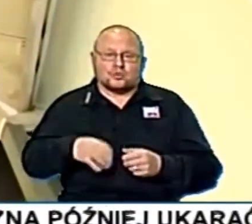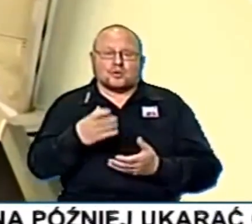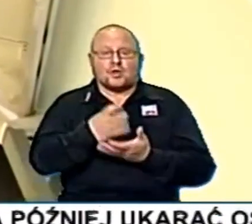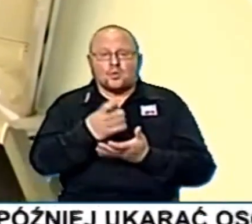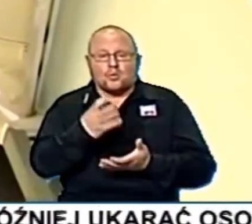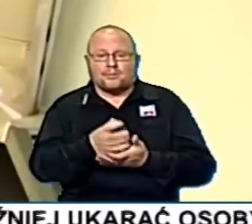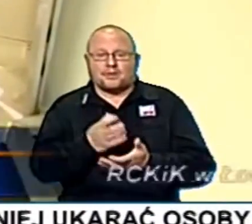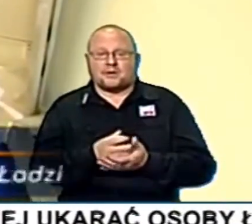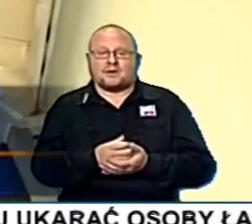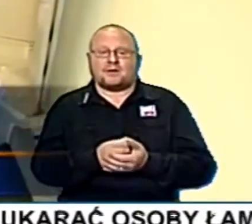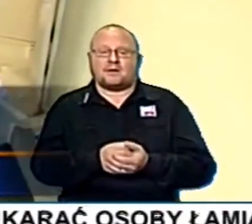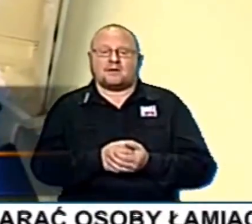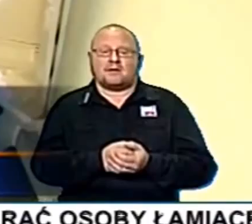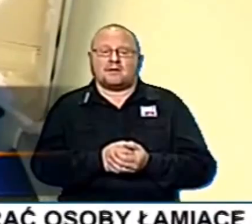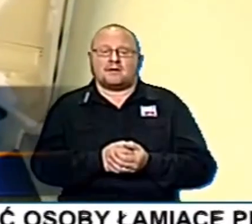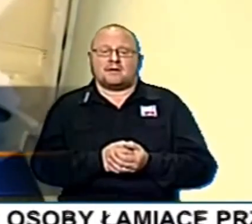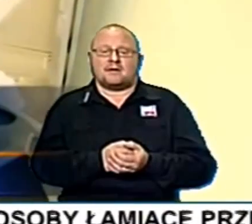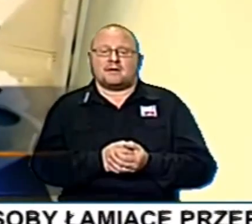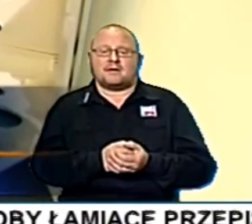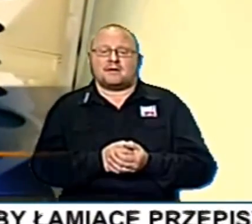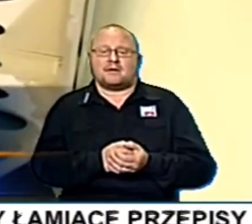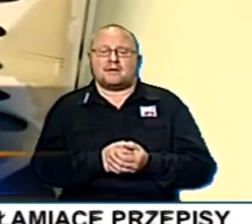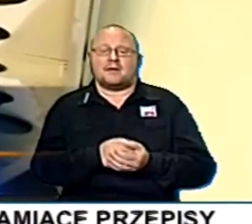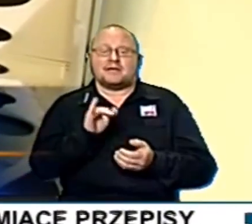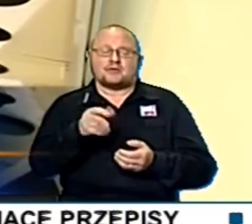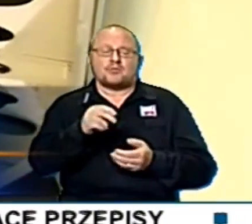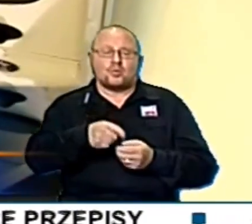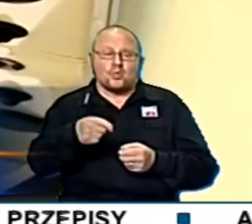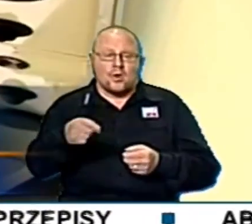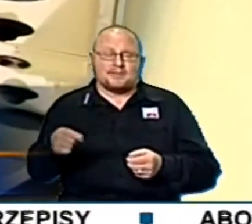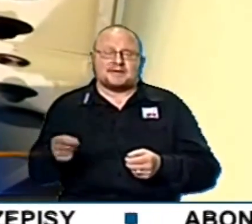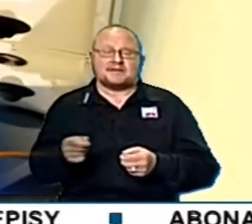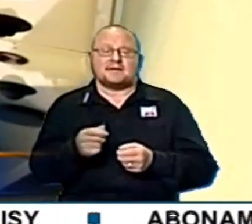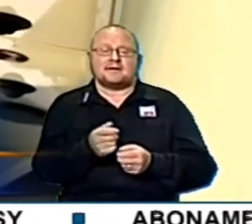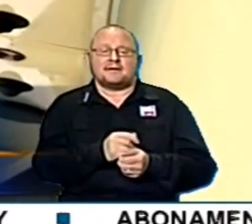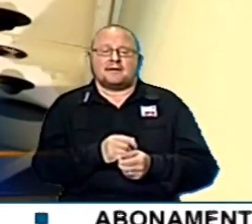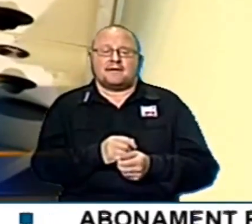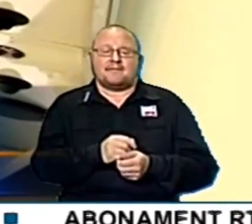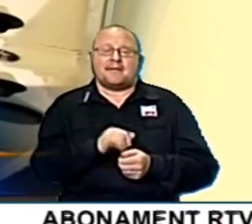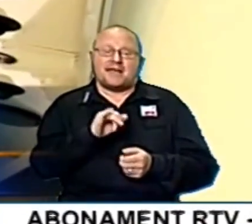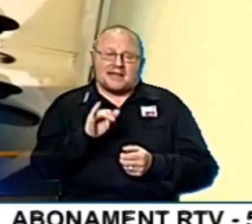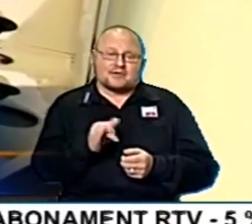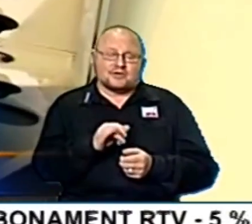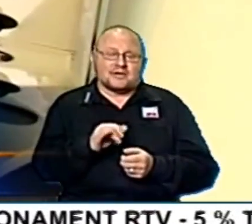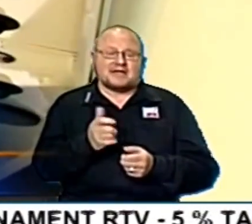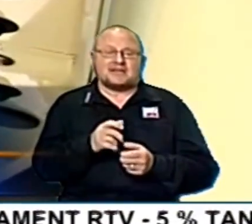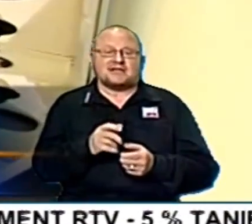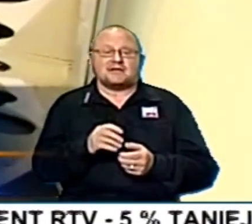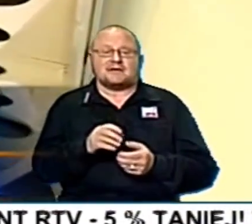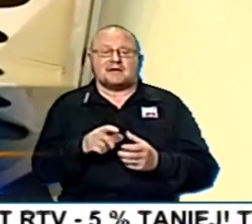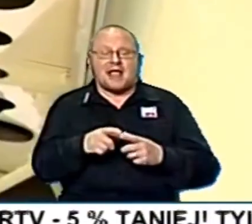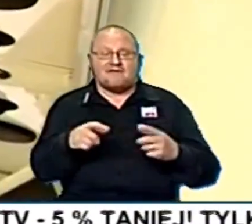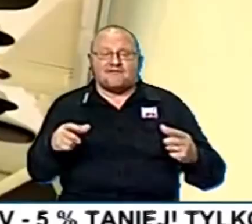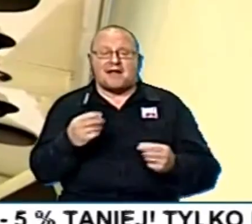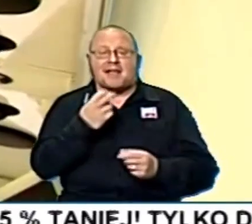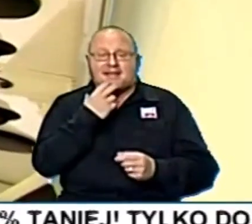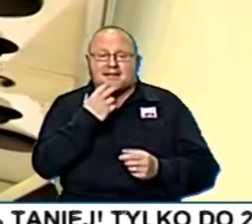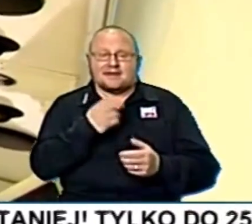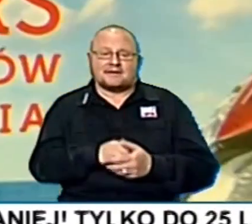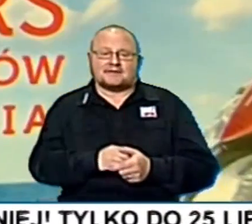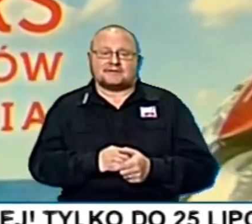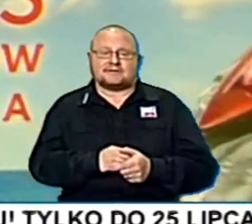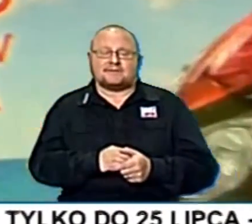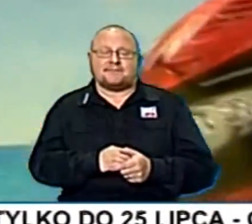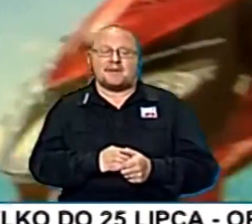kubki z logo naszej firmy i są to długopisy. No oprócz tego jeszcze jest ekwiwalent energetyczny, który też dawcy bardzo